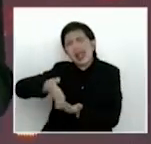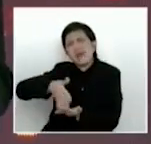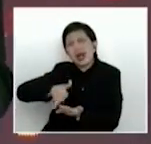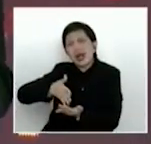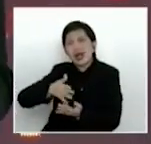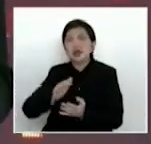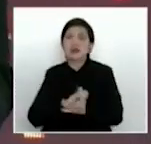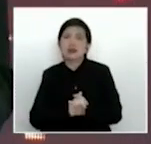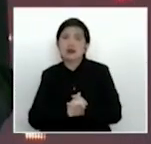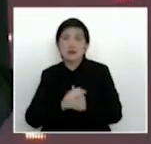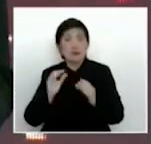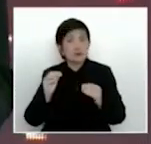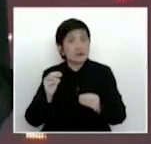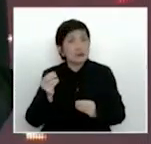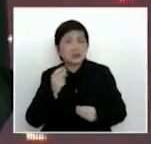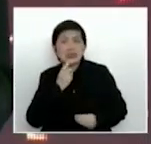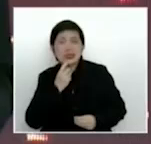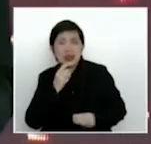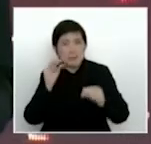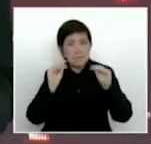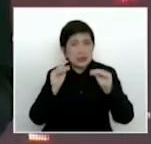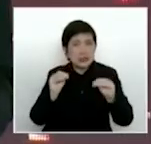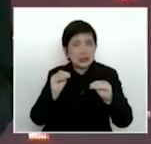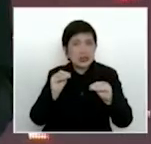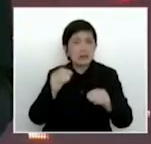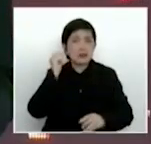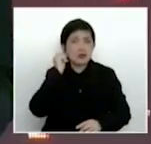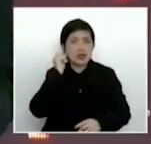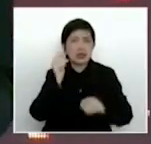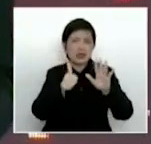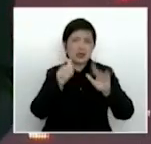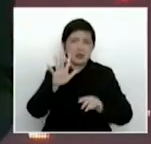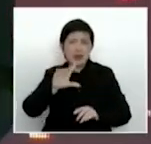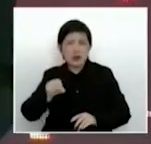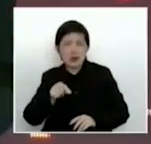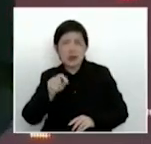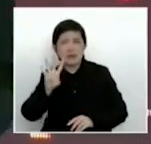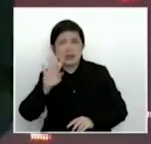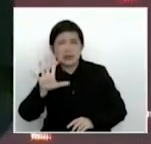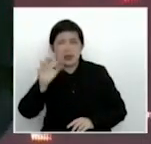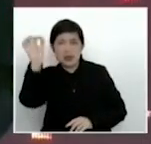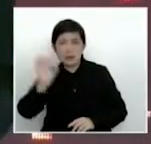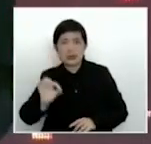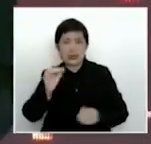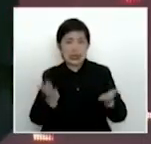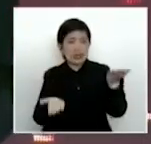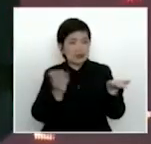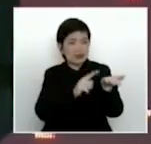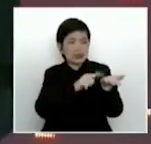mana angka pendidikan minimal SMA pada perempuan hanya 65,54% dibandingkan